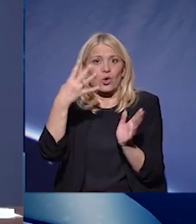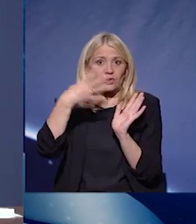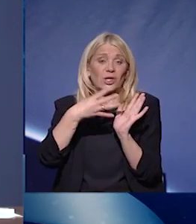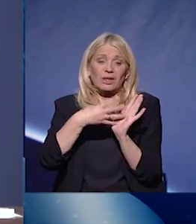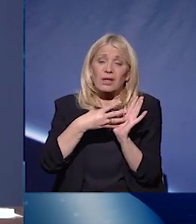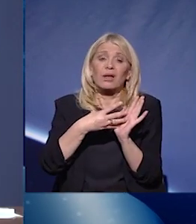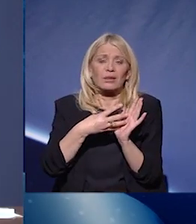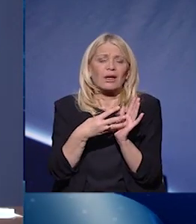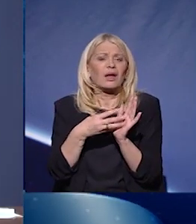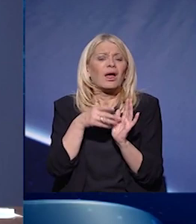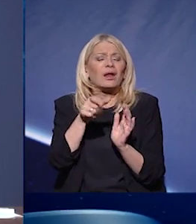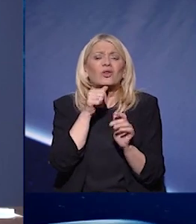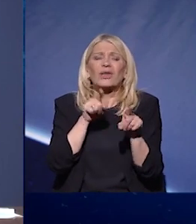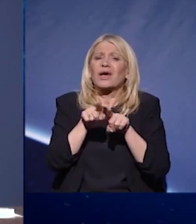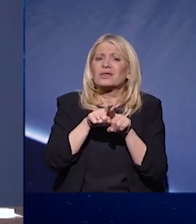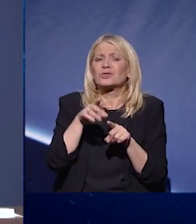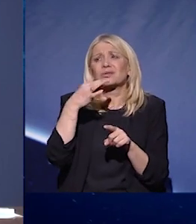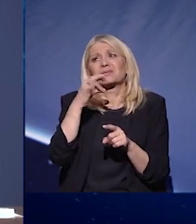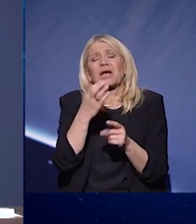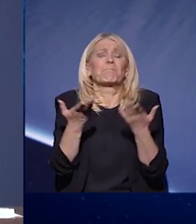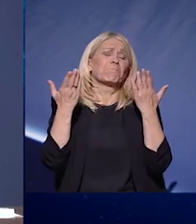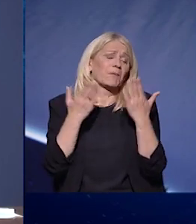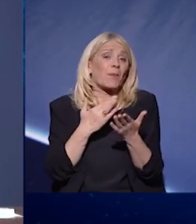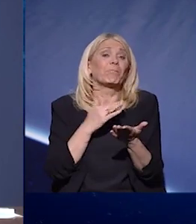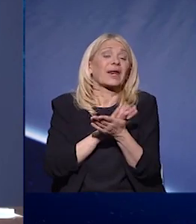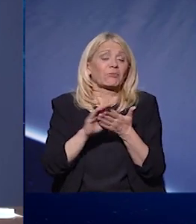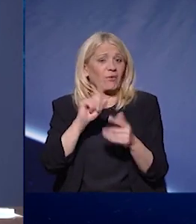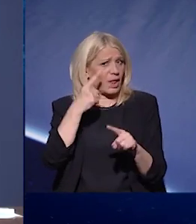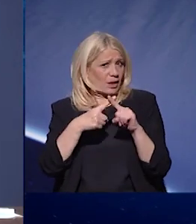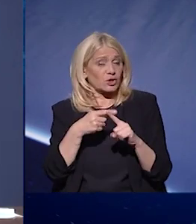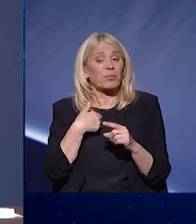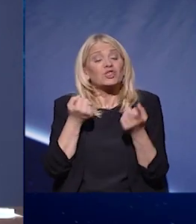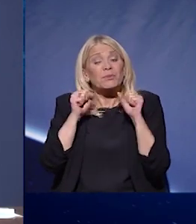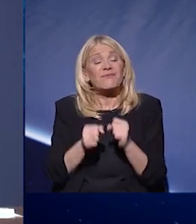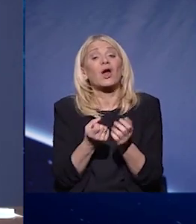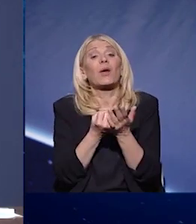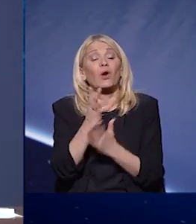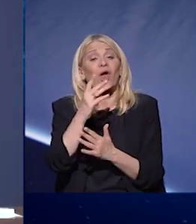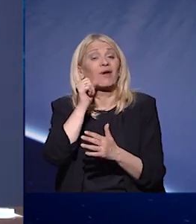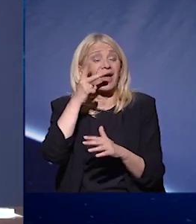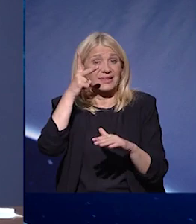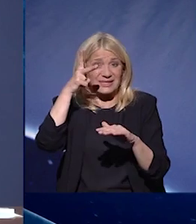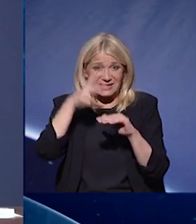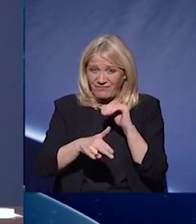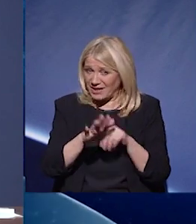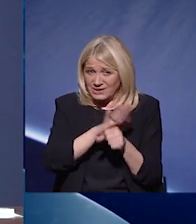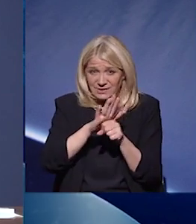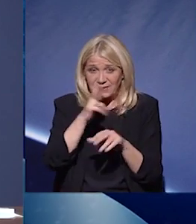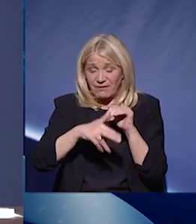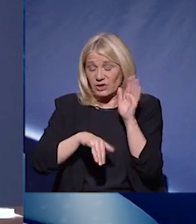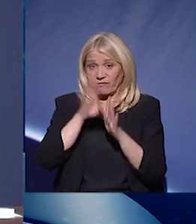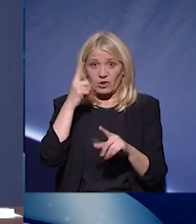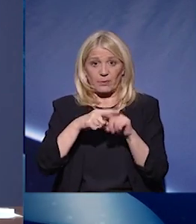to je isto sve samo pretpostavka. Znači, mi ćemo stvarne brojke imati tek, to sam više puta